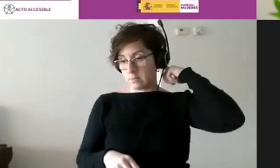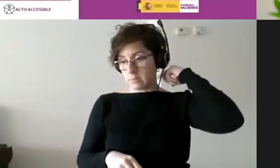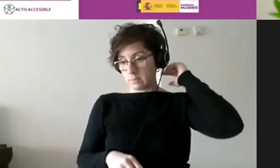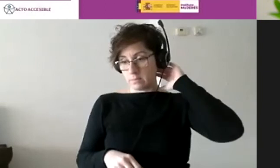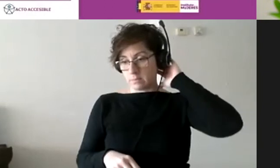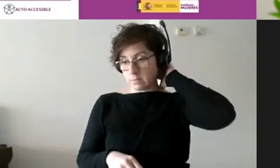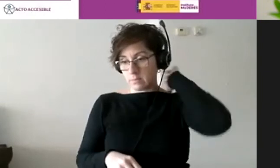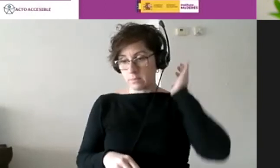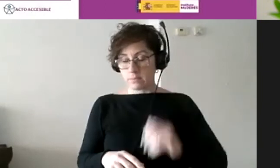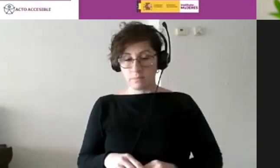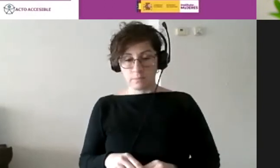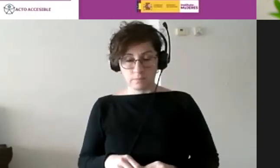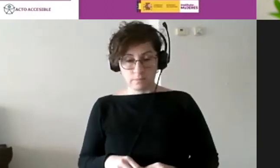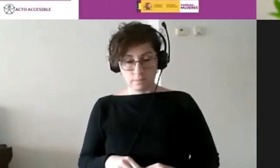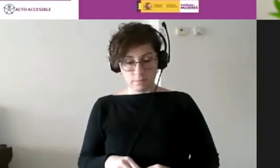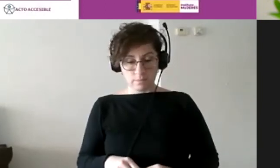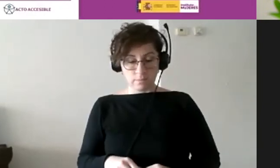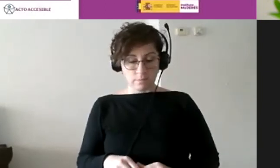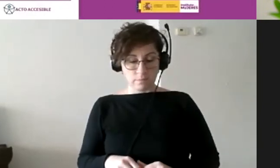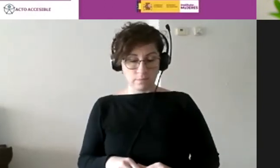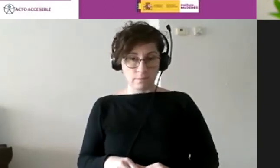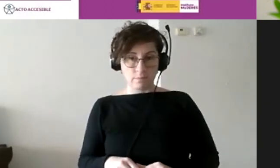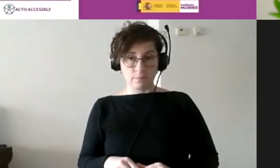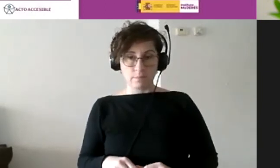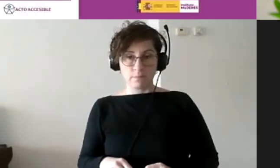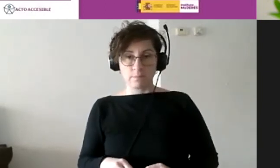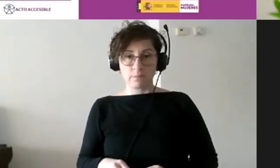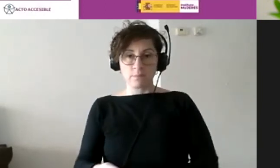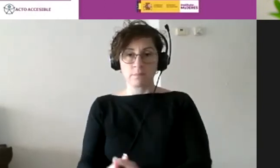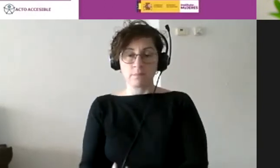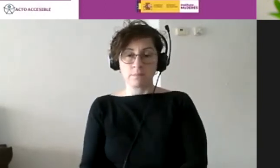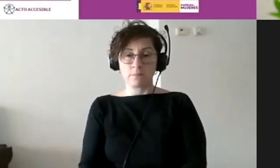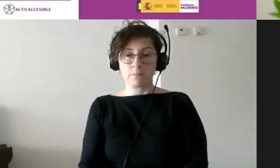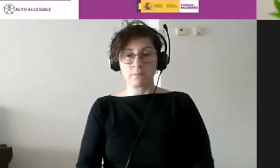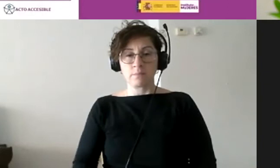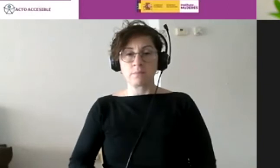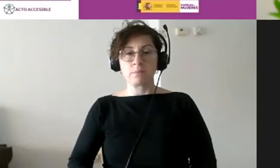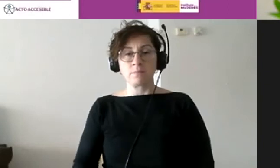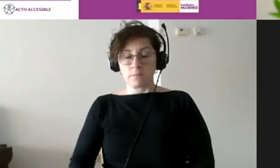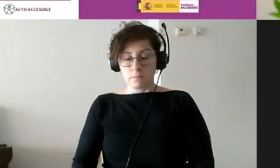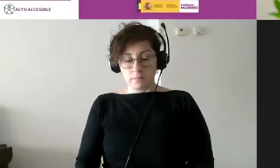формируют поезда и везут на Западную Украину или же на Польшу и Италию,